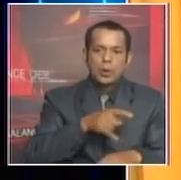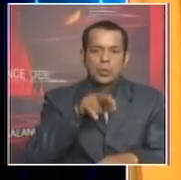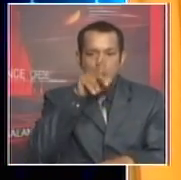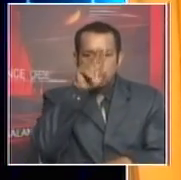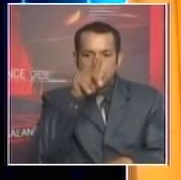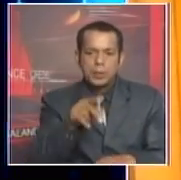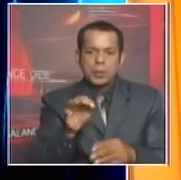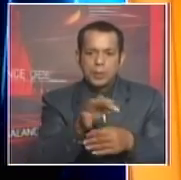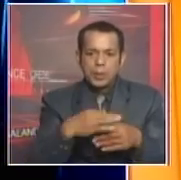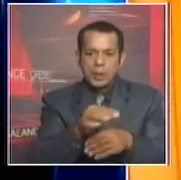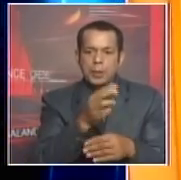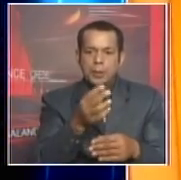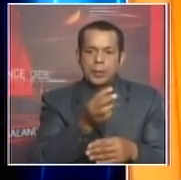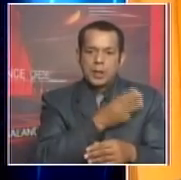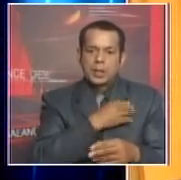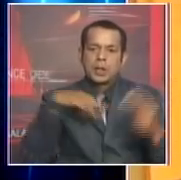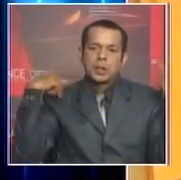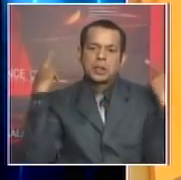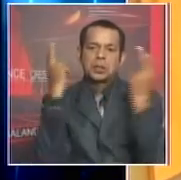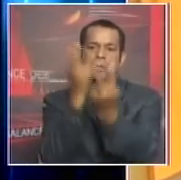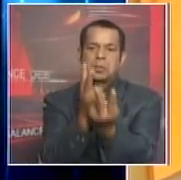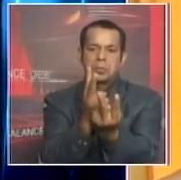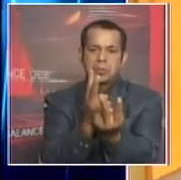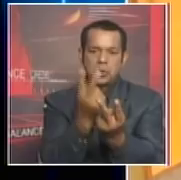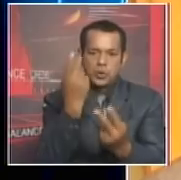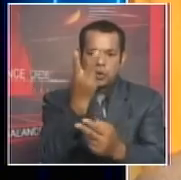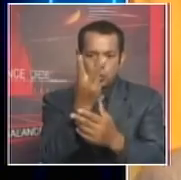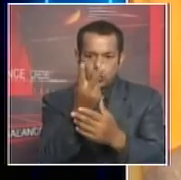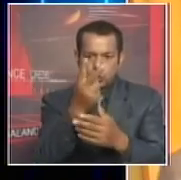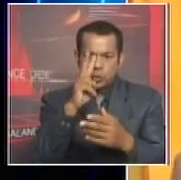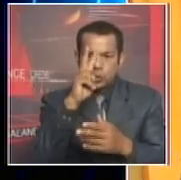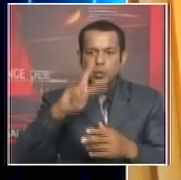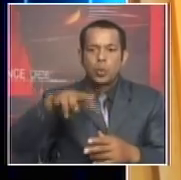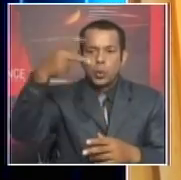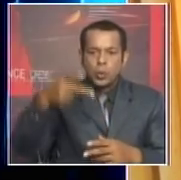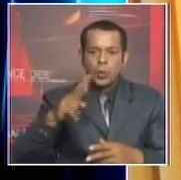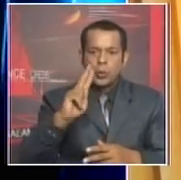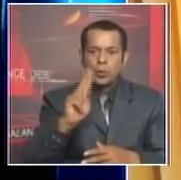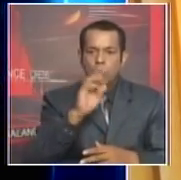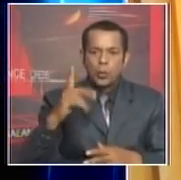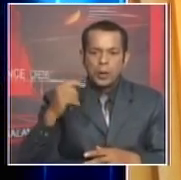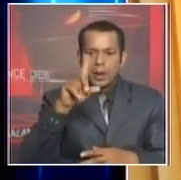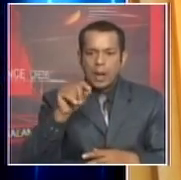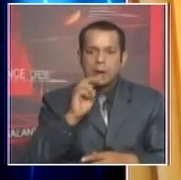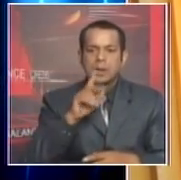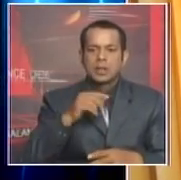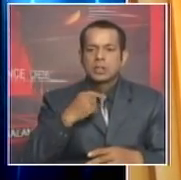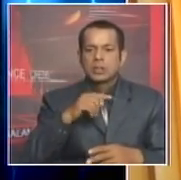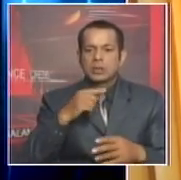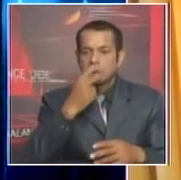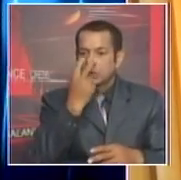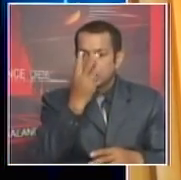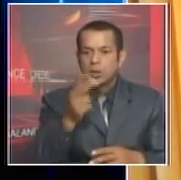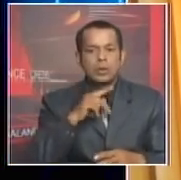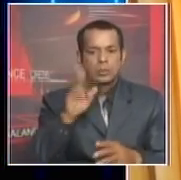दिने व्यवसायी दुवै उस्तै भएको भन्दै उहाँले दोहोरो भूमिकामा नदेखिन दुवै क्षेत्रलाई सचेत गराउनु